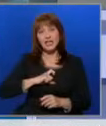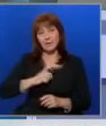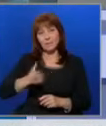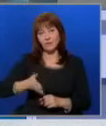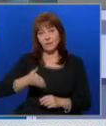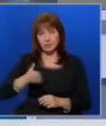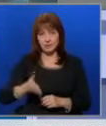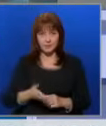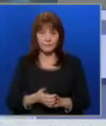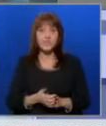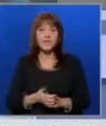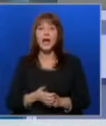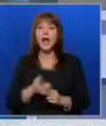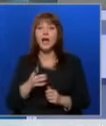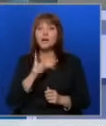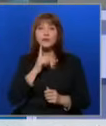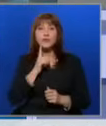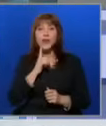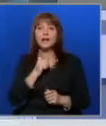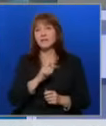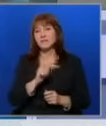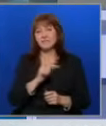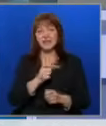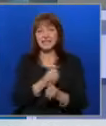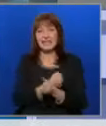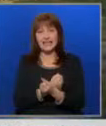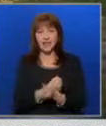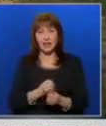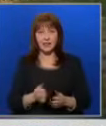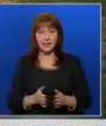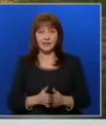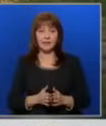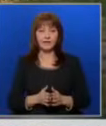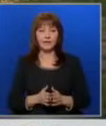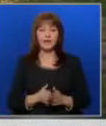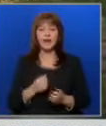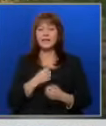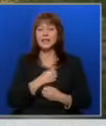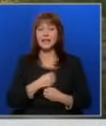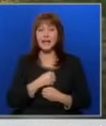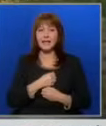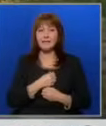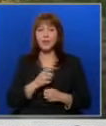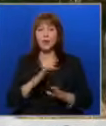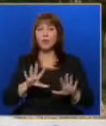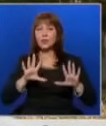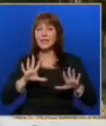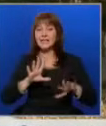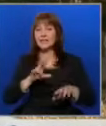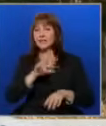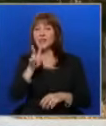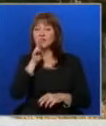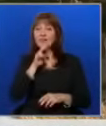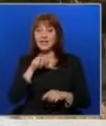заявиха за БНТ от полицията. Машинистът не е задържан. Трагедията е станала около 10 часа и